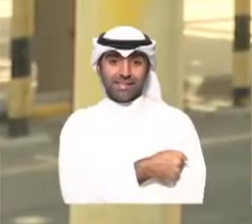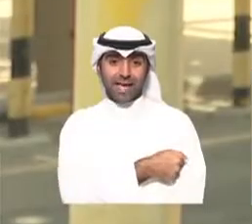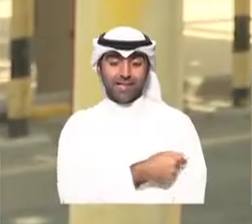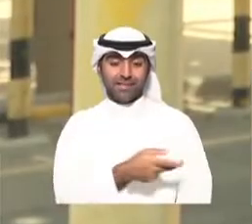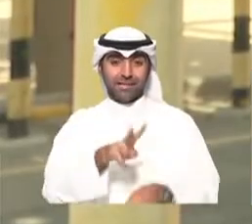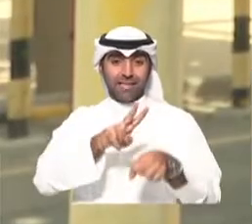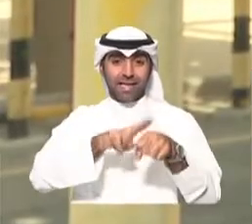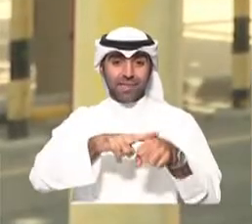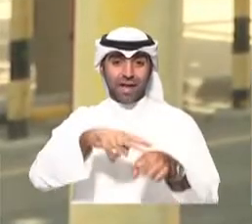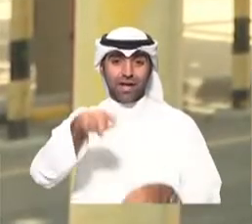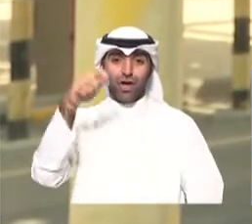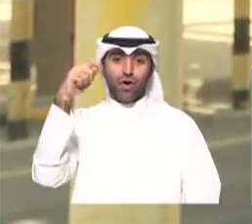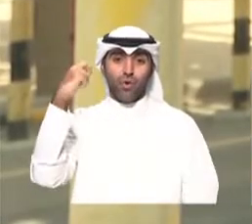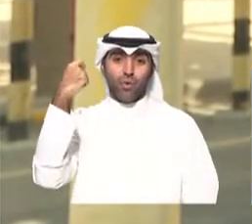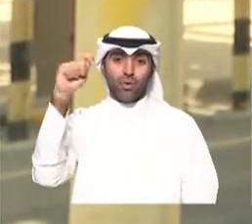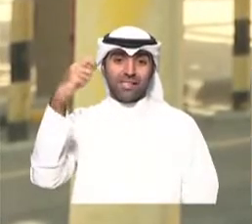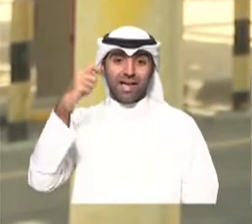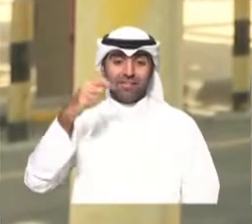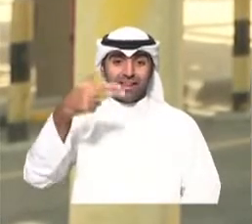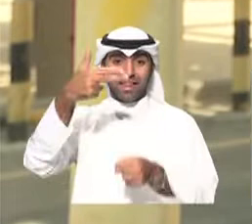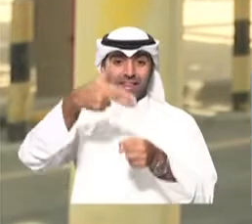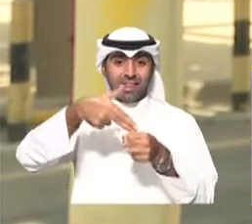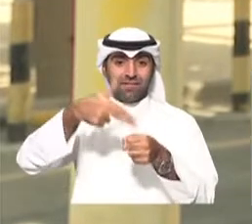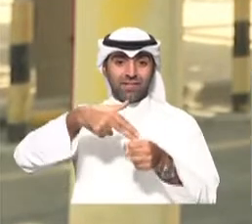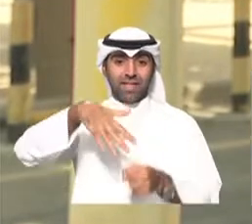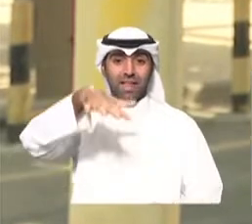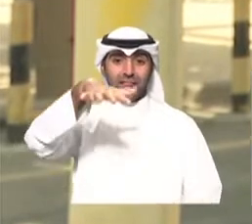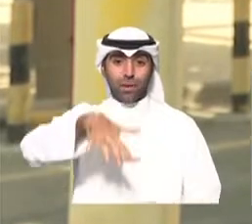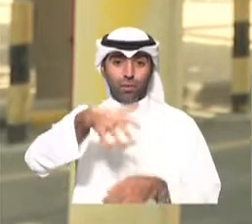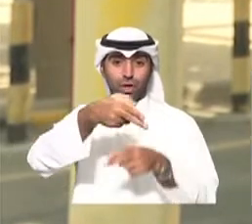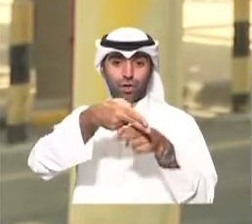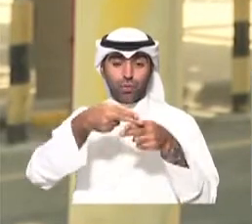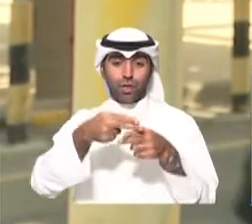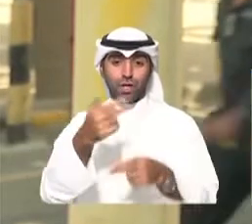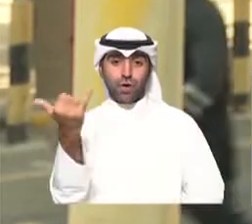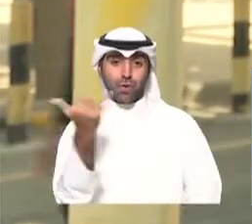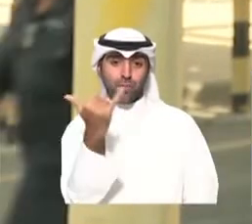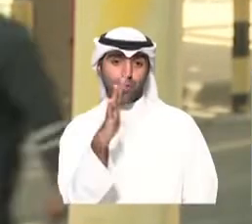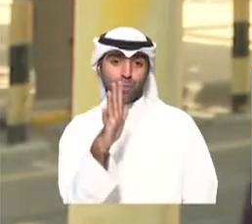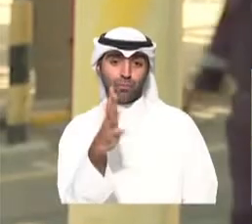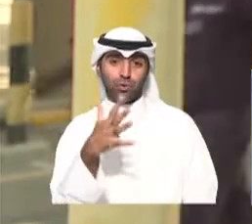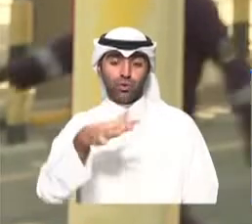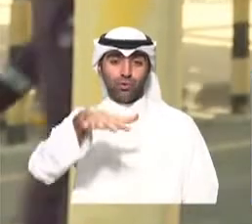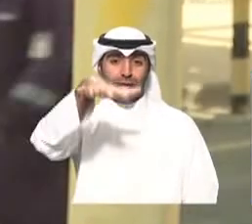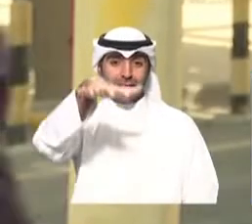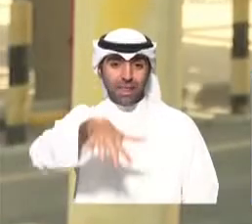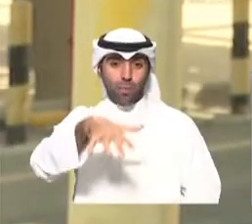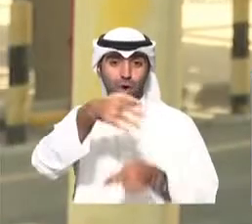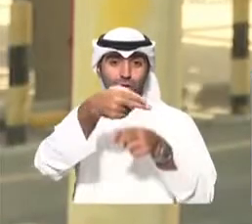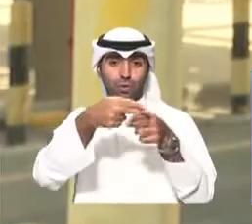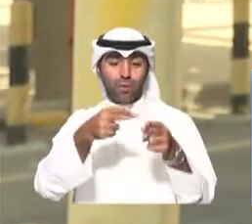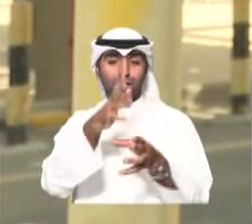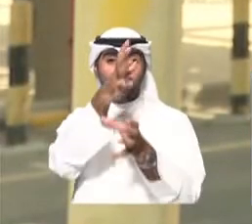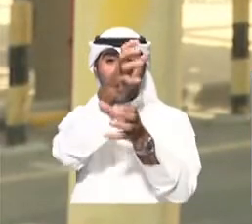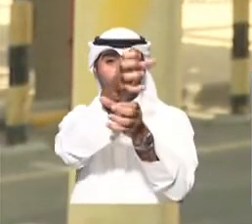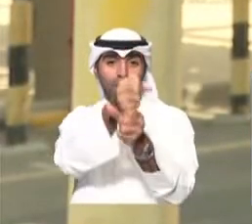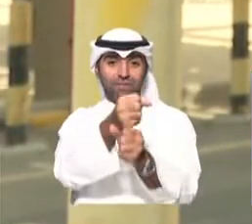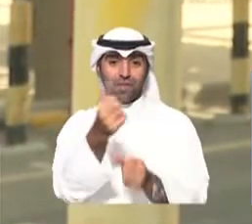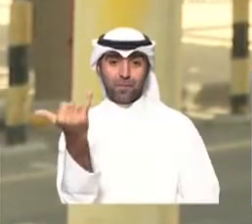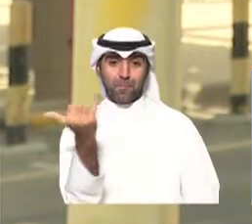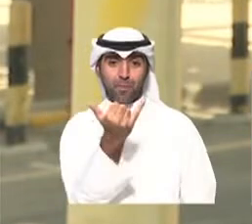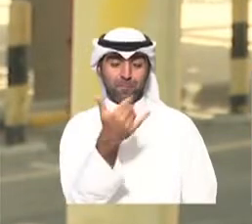والمؤسسات الحكومية. هذا عمل وطني واجب علينا جميعا، والحمد لله بشركم تم الانتهاء والسيطرة على